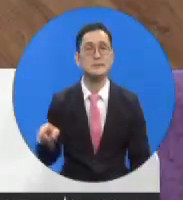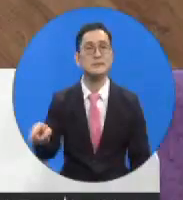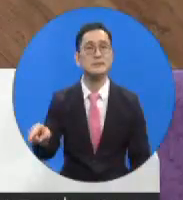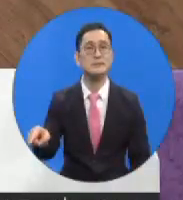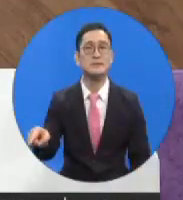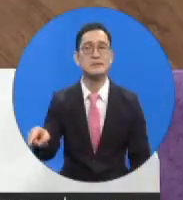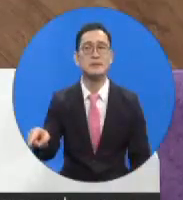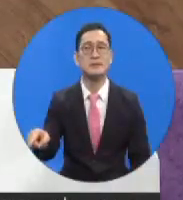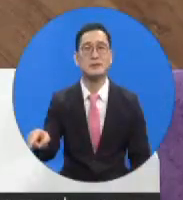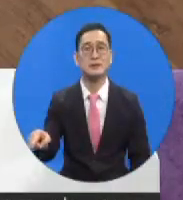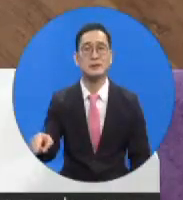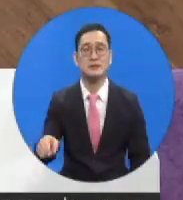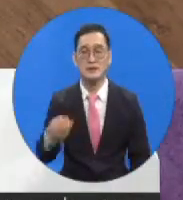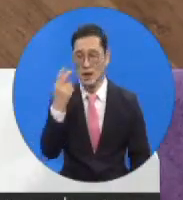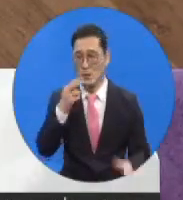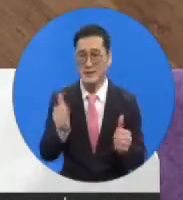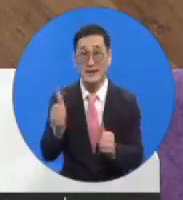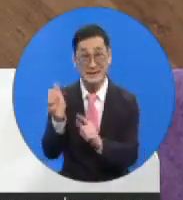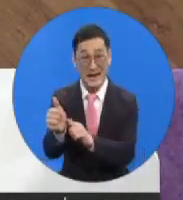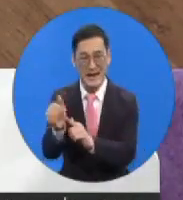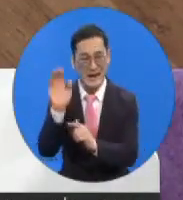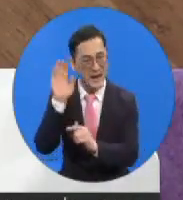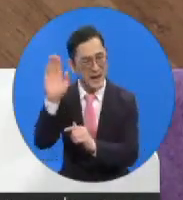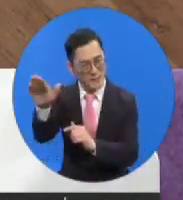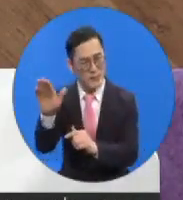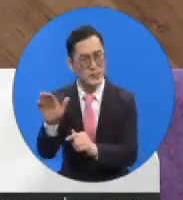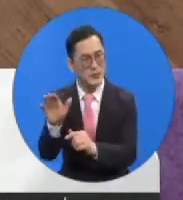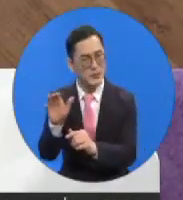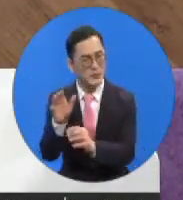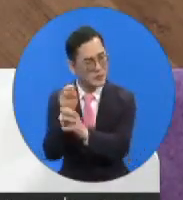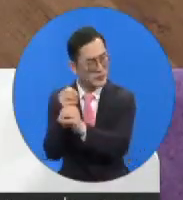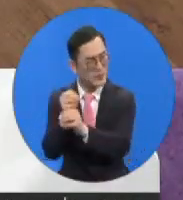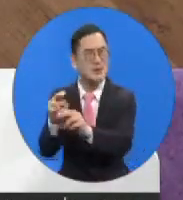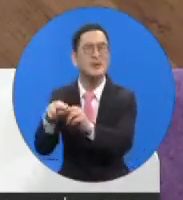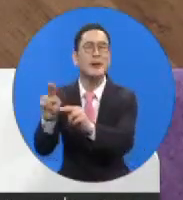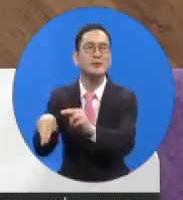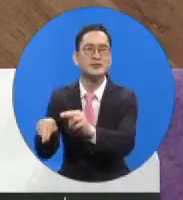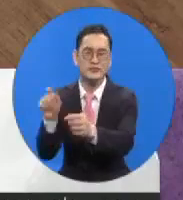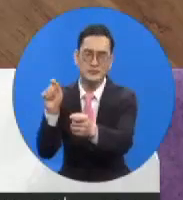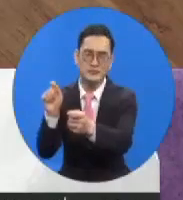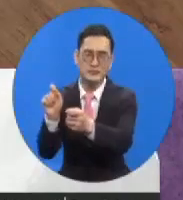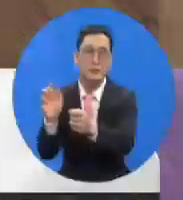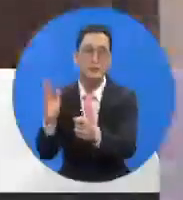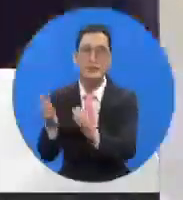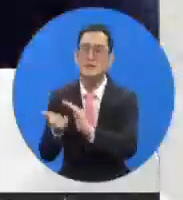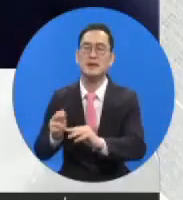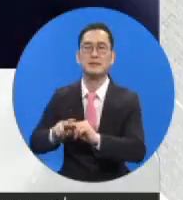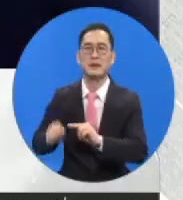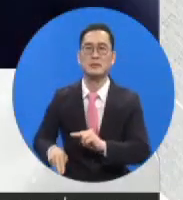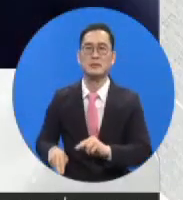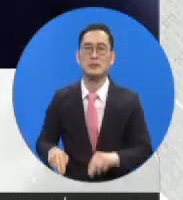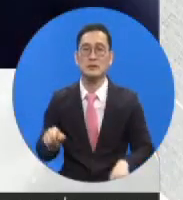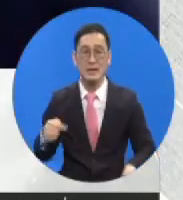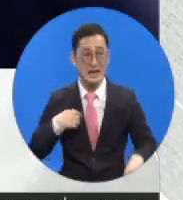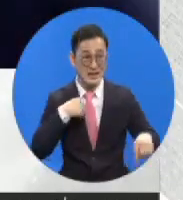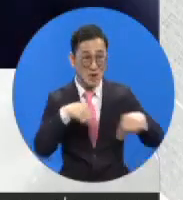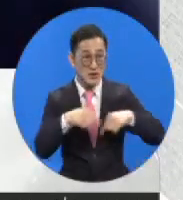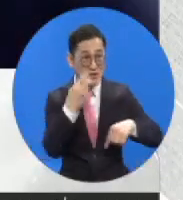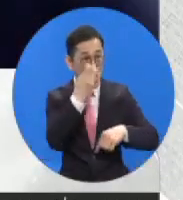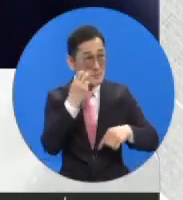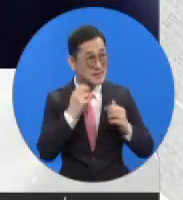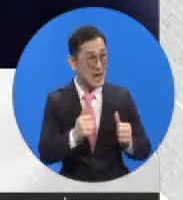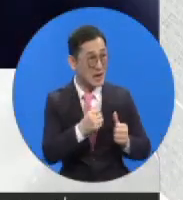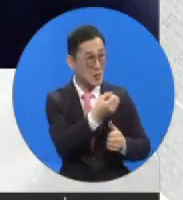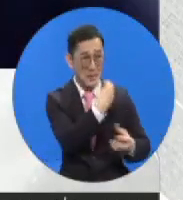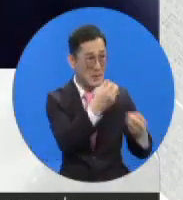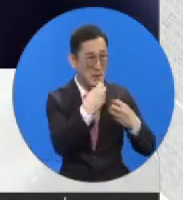얼마 동안 오래 검사를 할 수 있겠습니까? 그러면 나는 정치검사로 남고 싶지 않고 내가 낸 결론에 대해서 잘못된